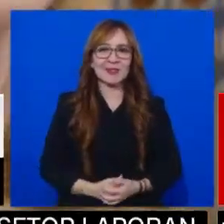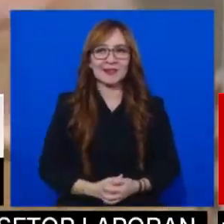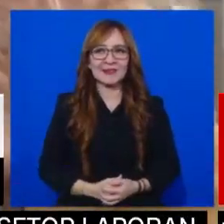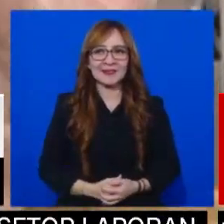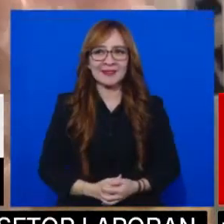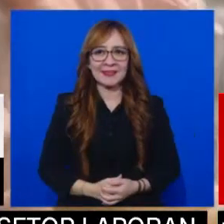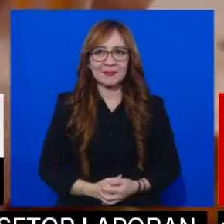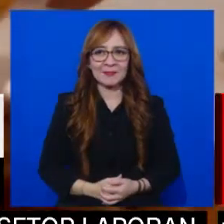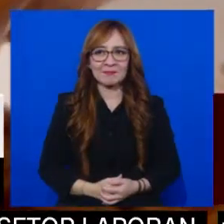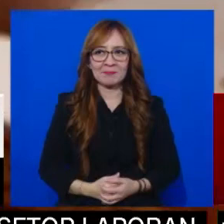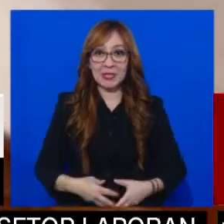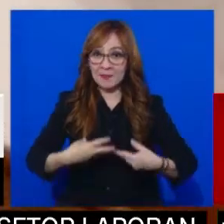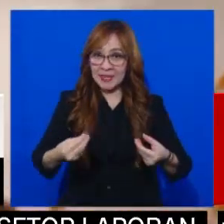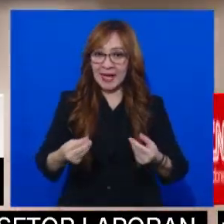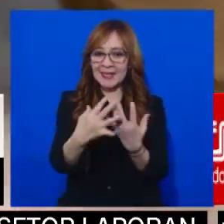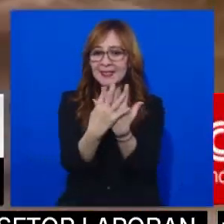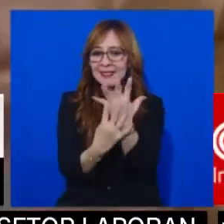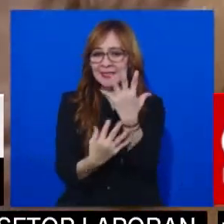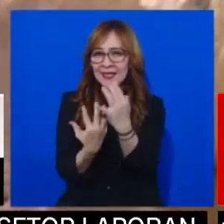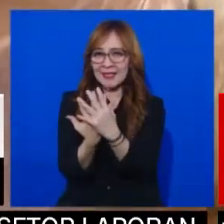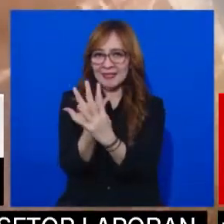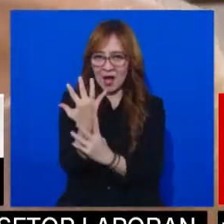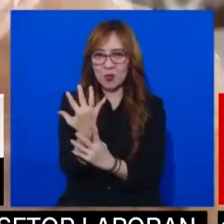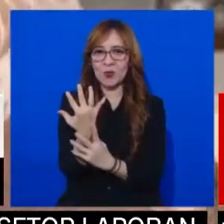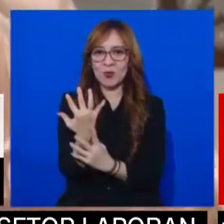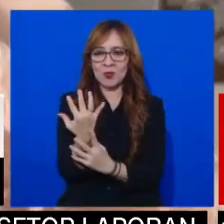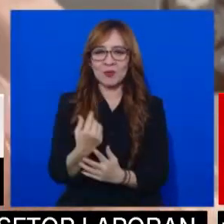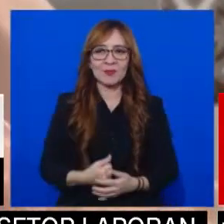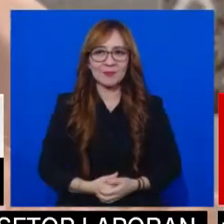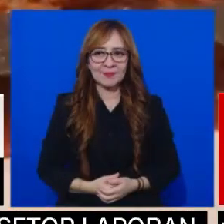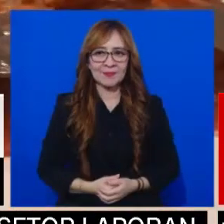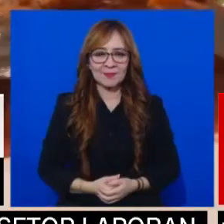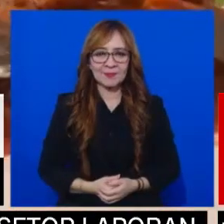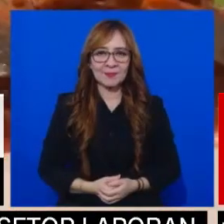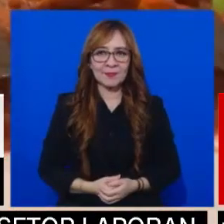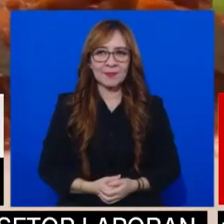Penikmatnya diberi sarung tangan plastik untuk menyantapnya agar tidak panas ke tangan.